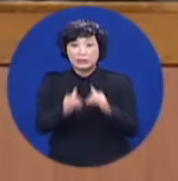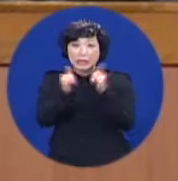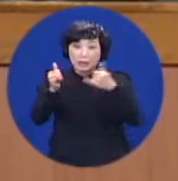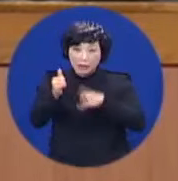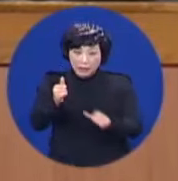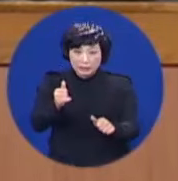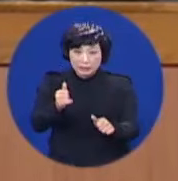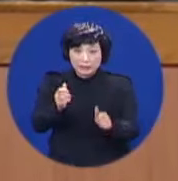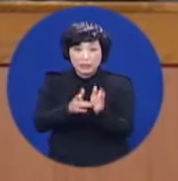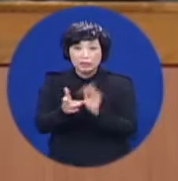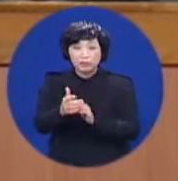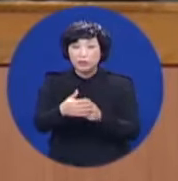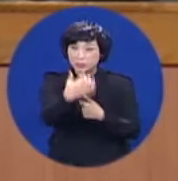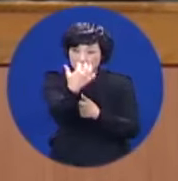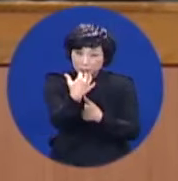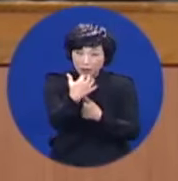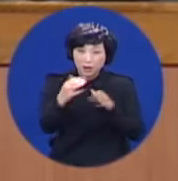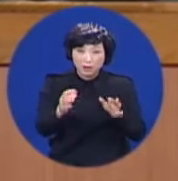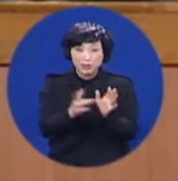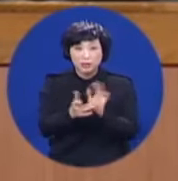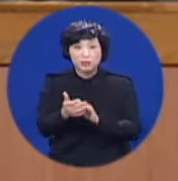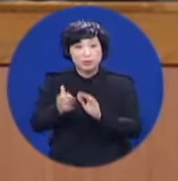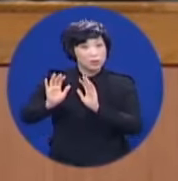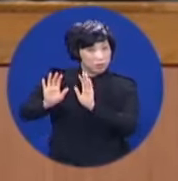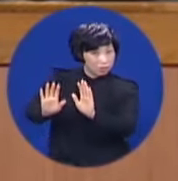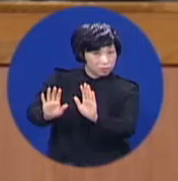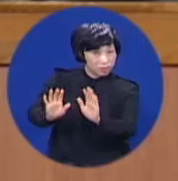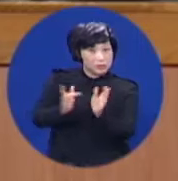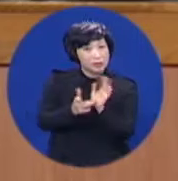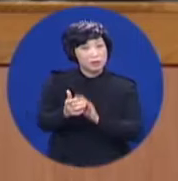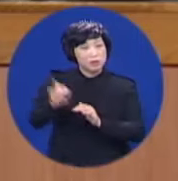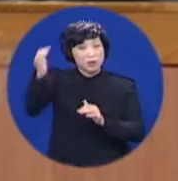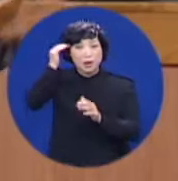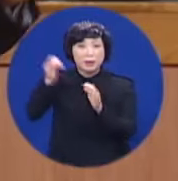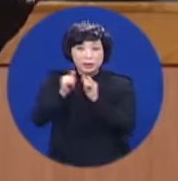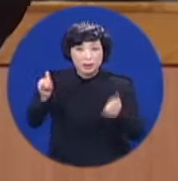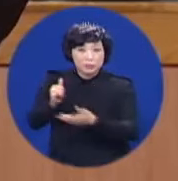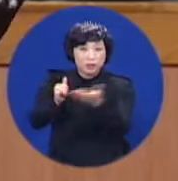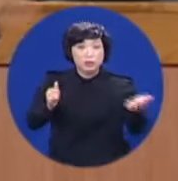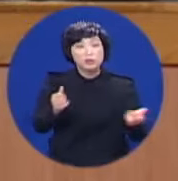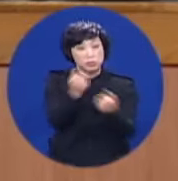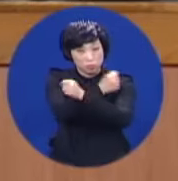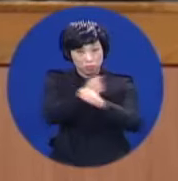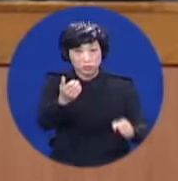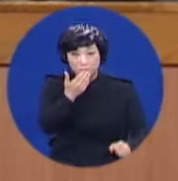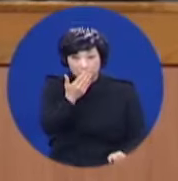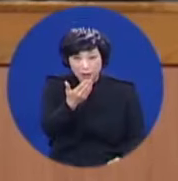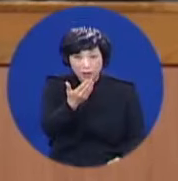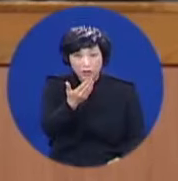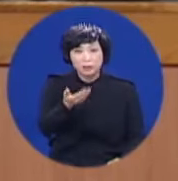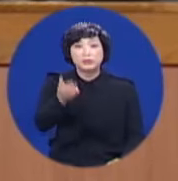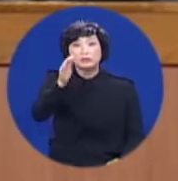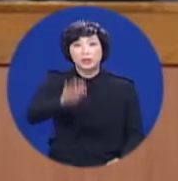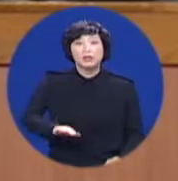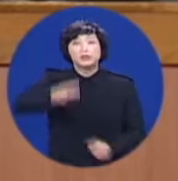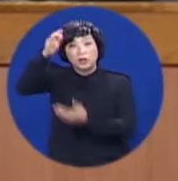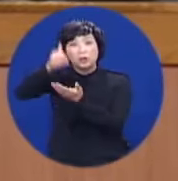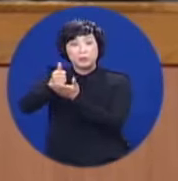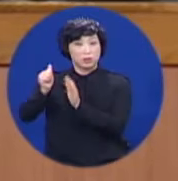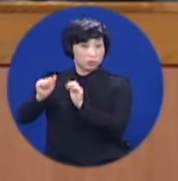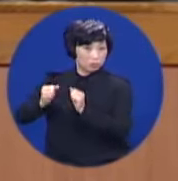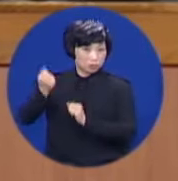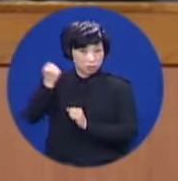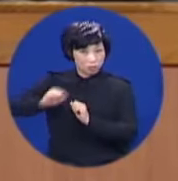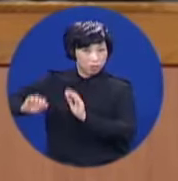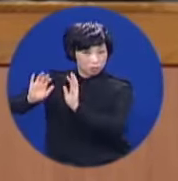인자를 핍박하고 인자를 고욕하고 인자를 해방한 자는 사심을 얻되 성령을